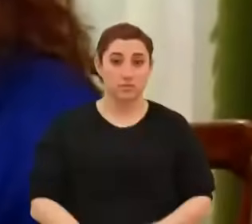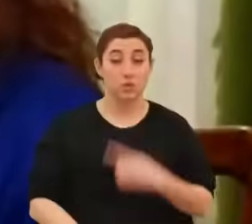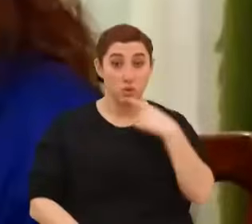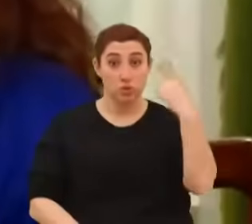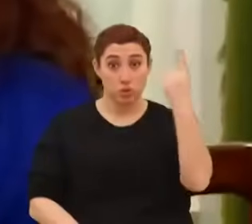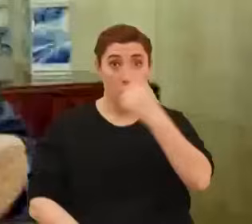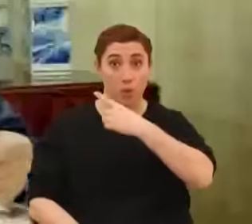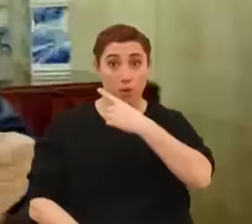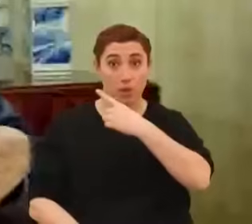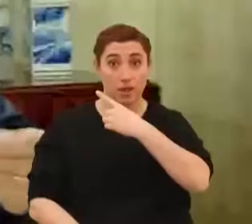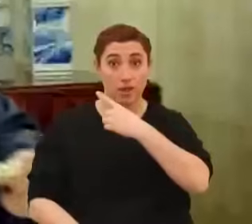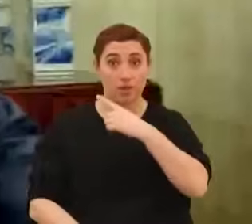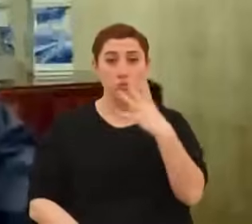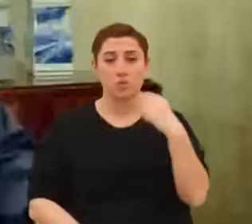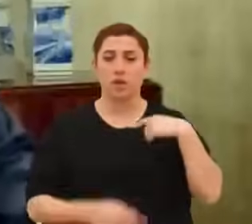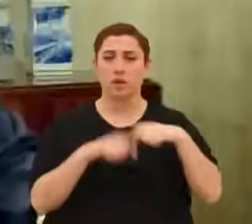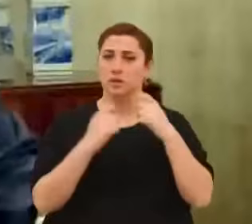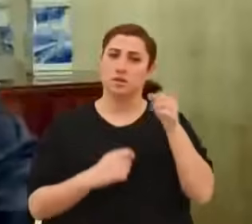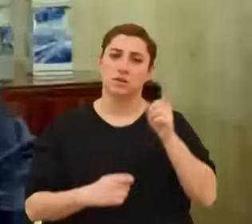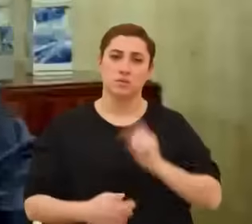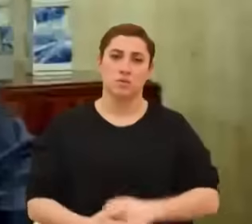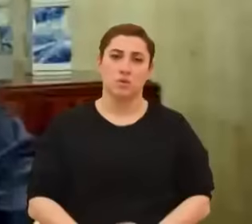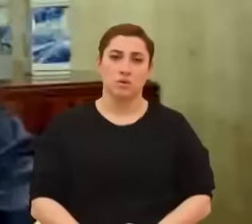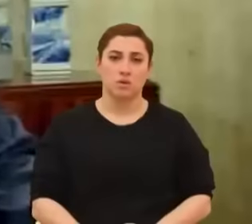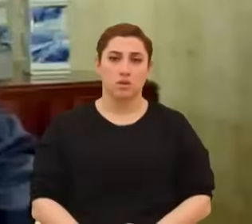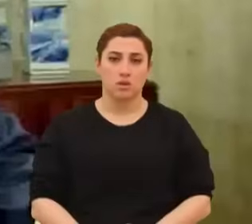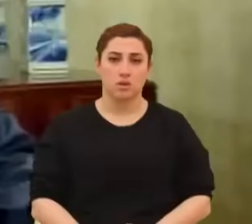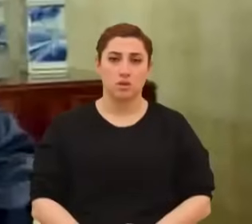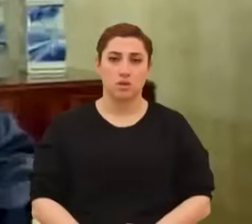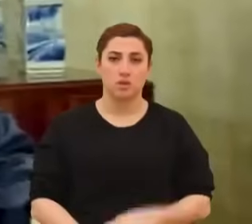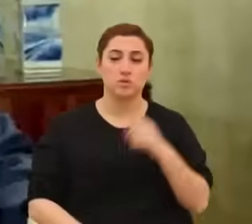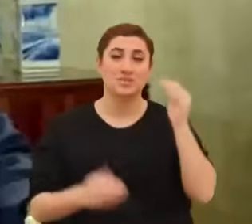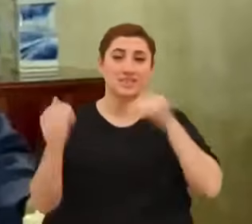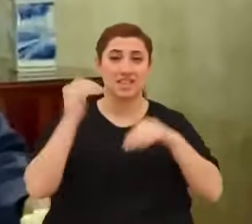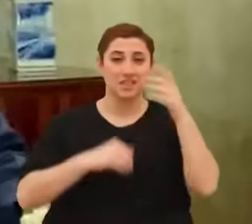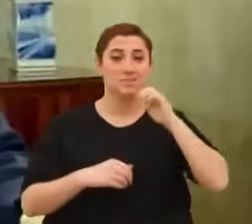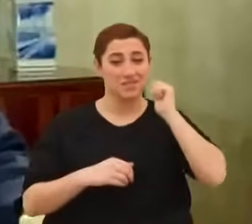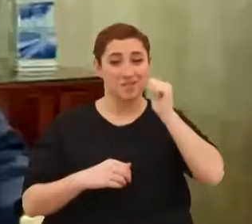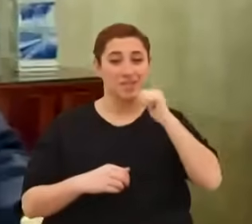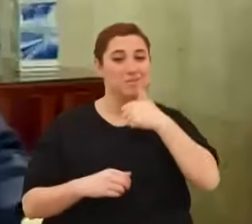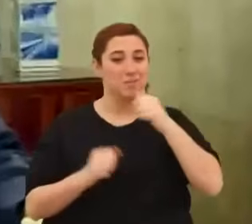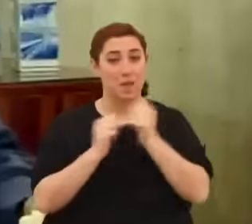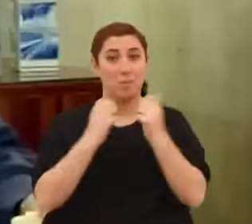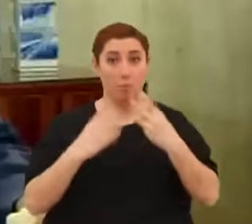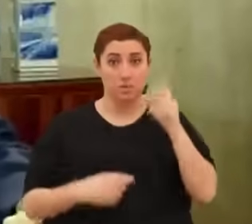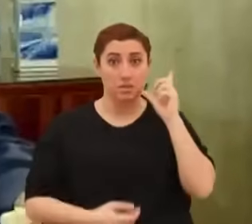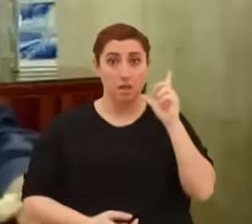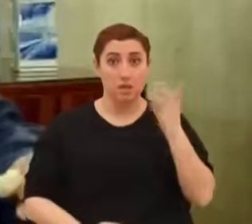Söyleyin. Çok kırıldı bana ya. Şu seçim boyunca babasının yanında olması